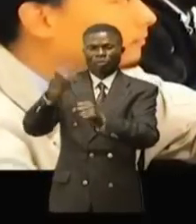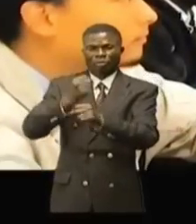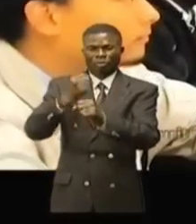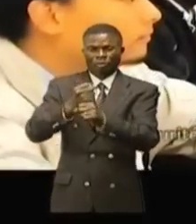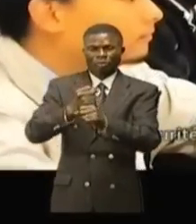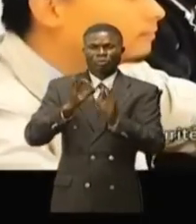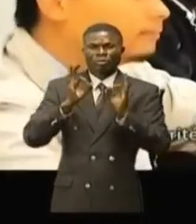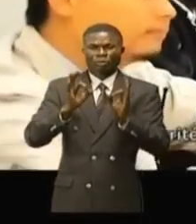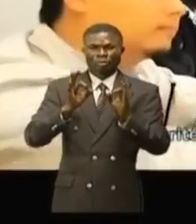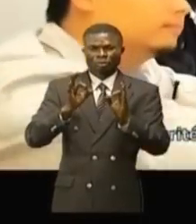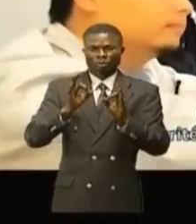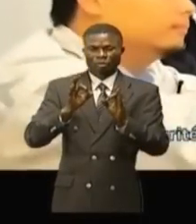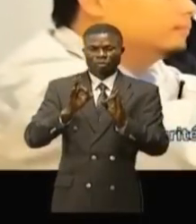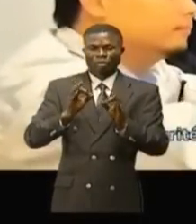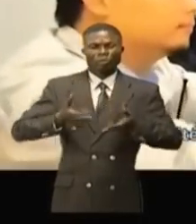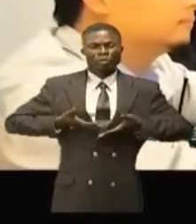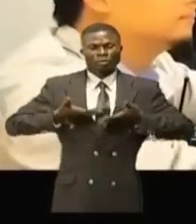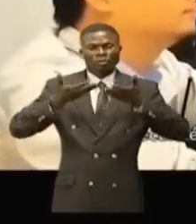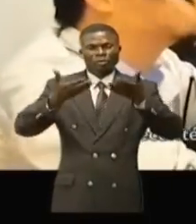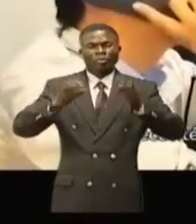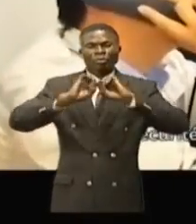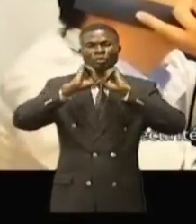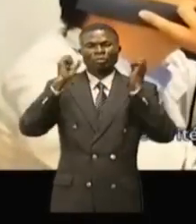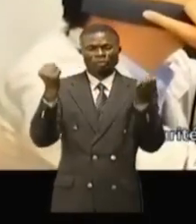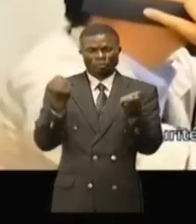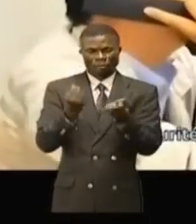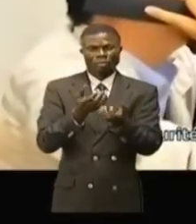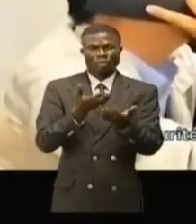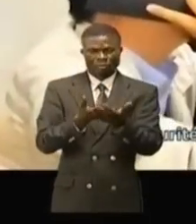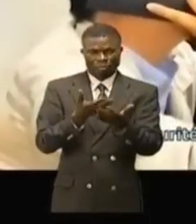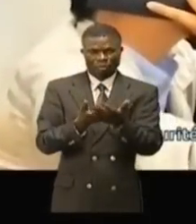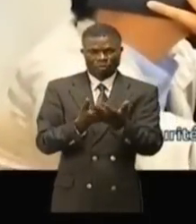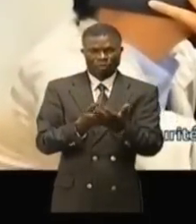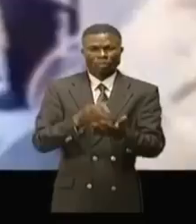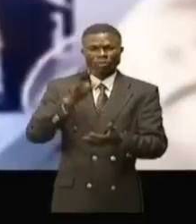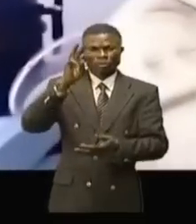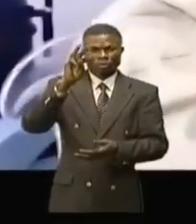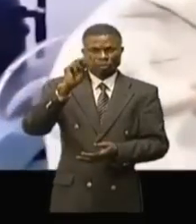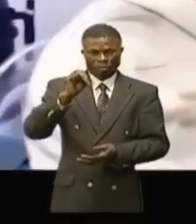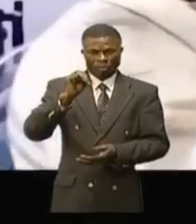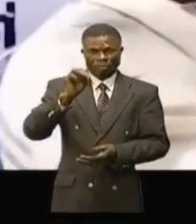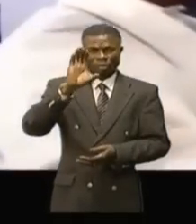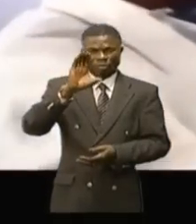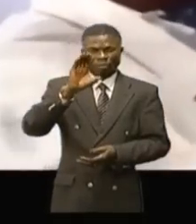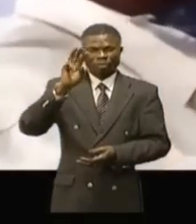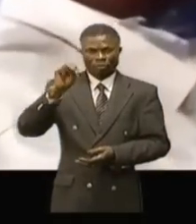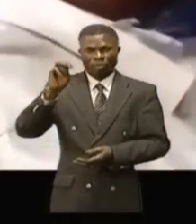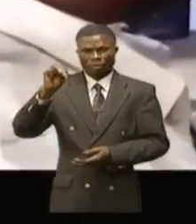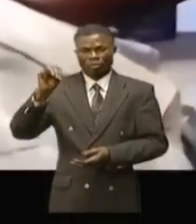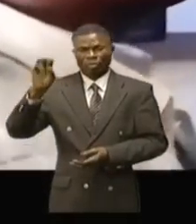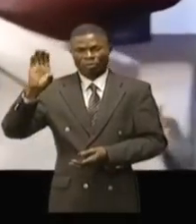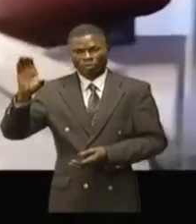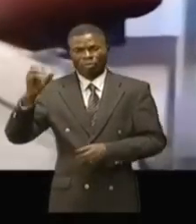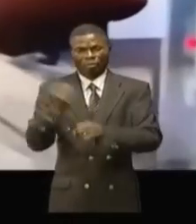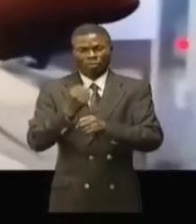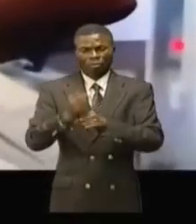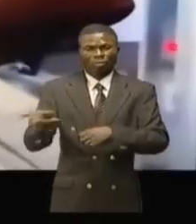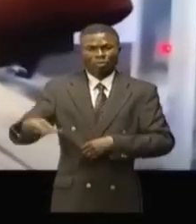C'est le credo que s'est donné cette entreprise du groupe CNMC opérant dans la province du